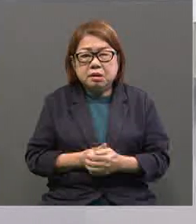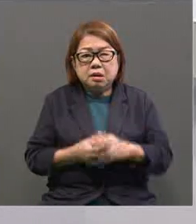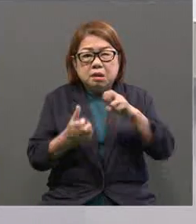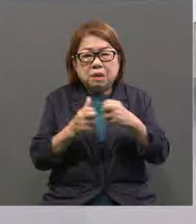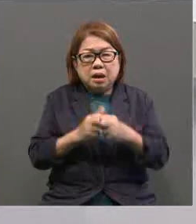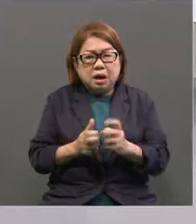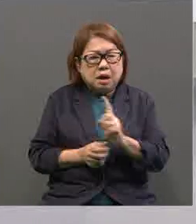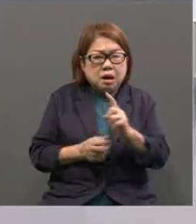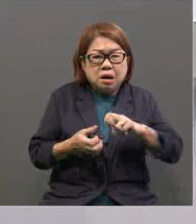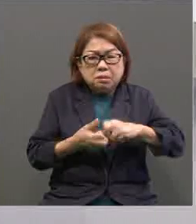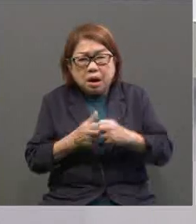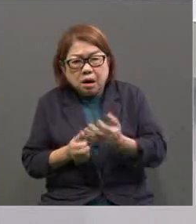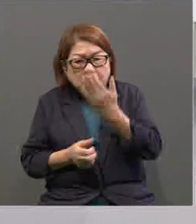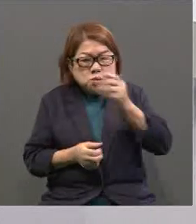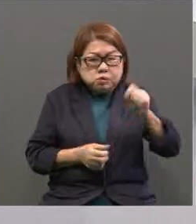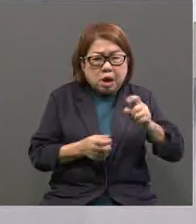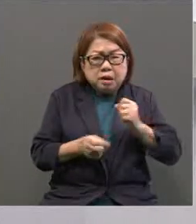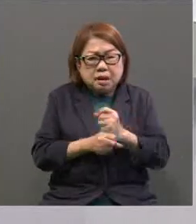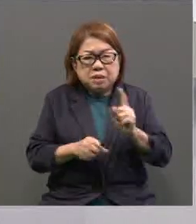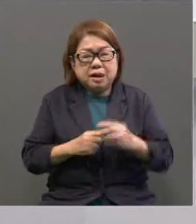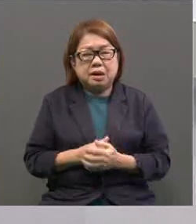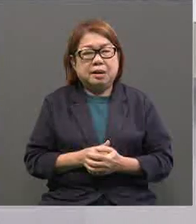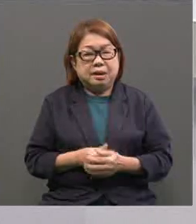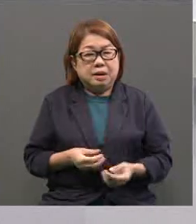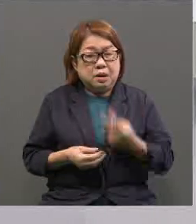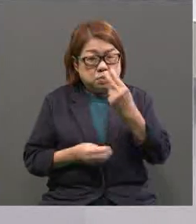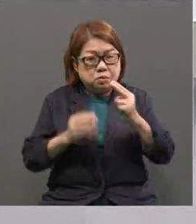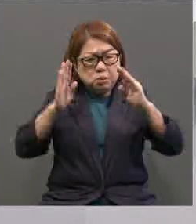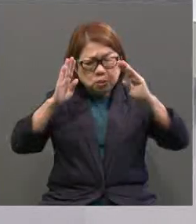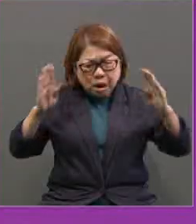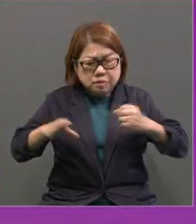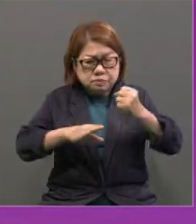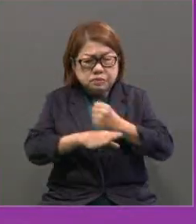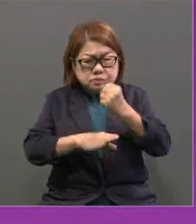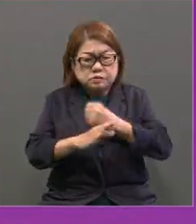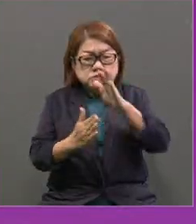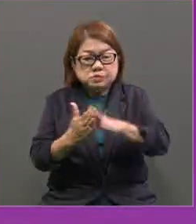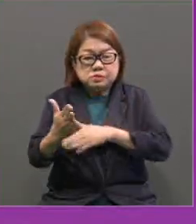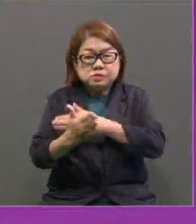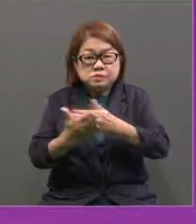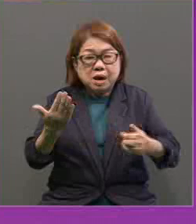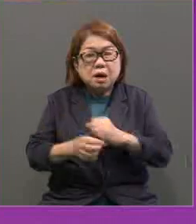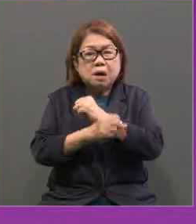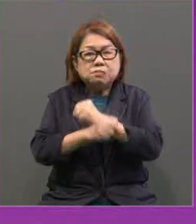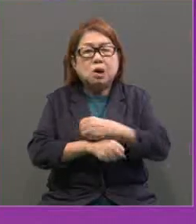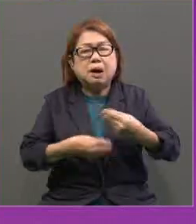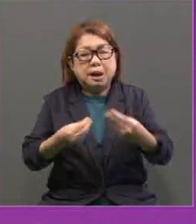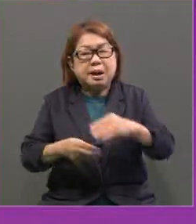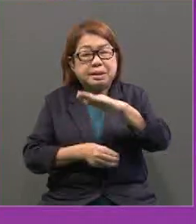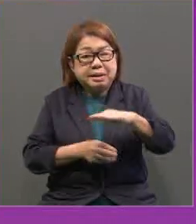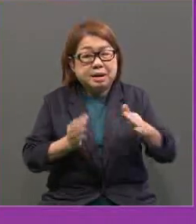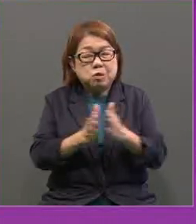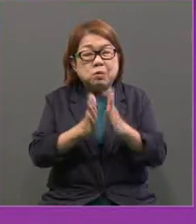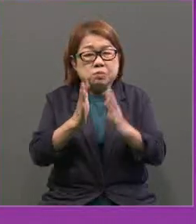หตุในภาวะวิกฤตต่างๆนะครับโดยวันนี้นะครับจะพาคุณผู้ชมไปดูวิธีการฝึกซ้อมแผนเผชิญเหตุให้กับเด็กนักเรียนและก็รวมถึงคุ